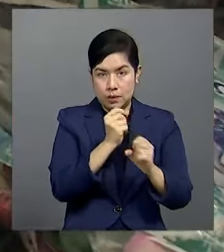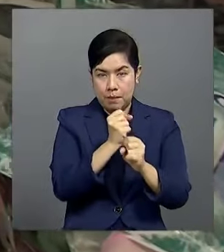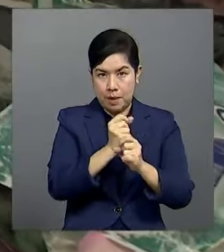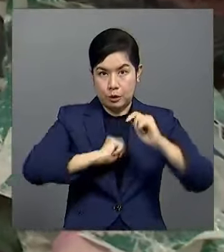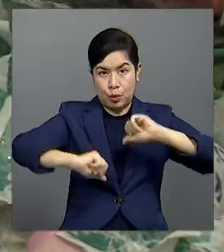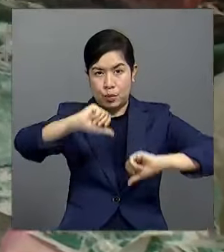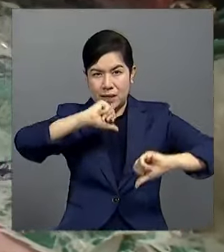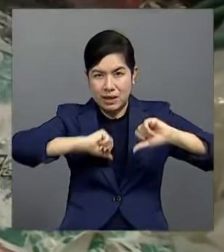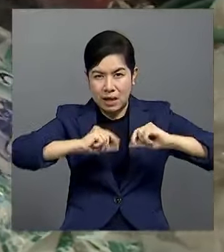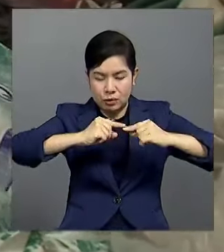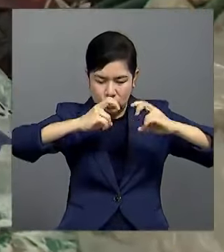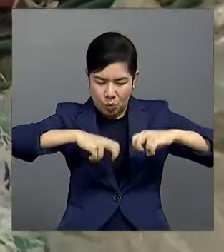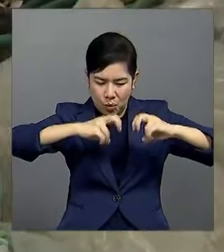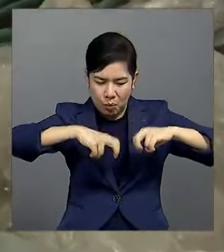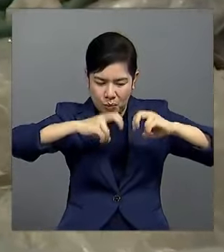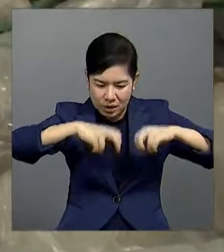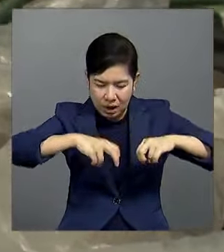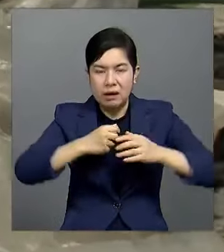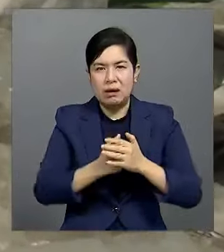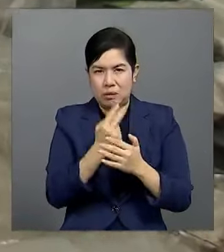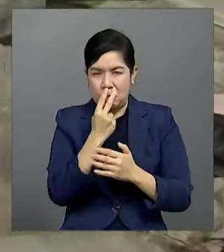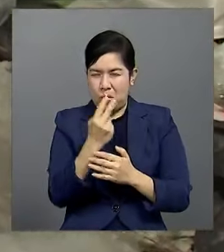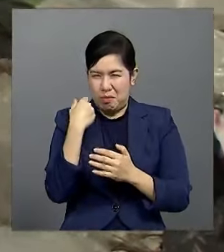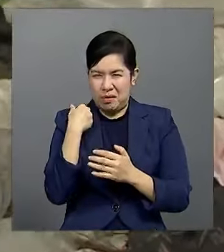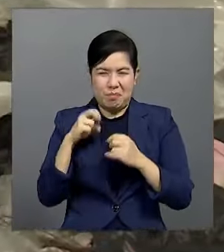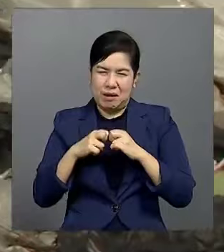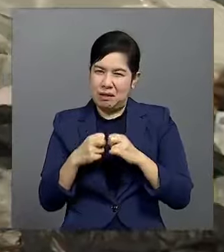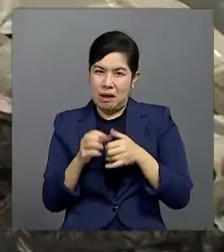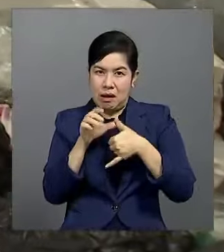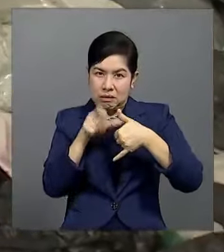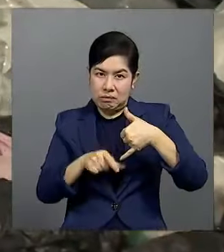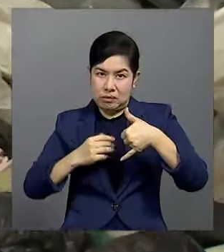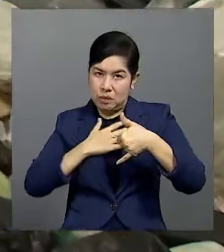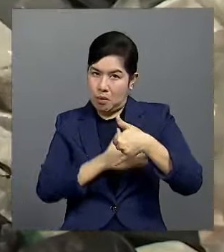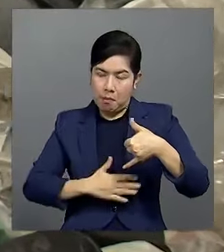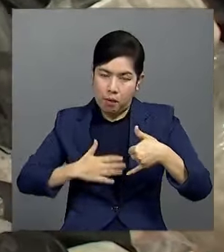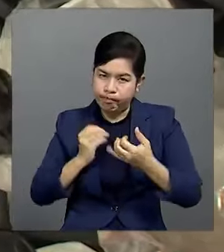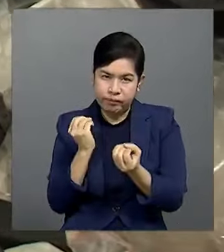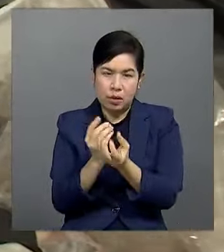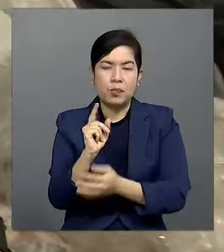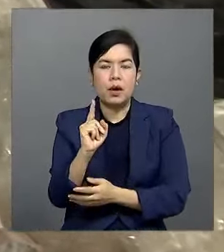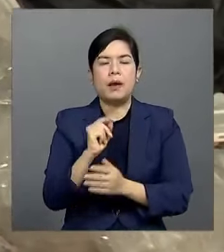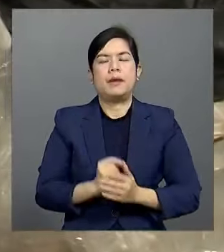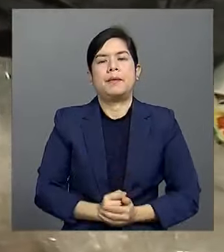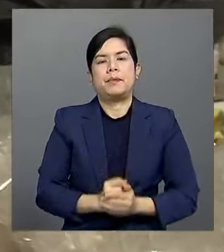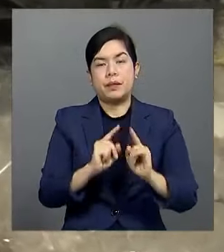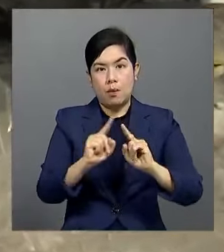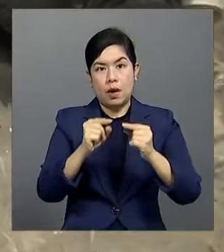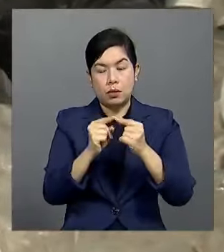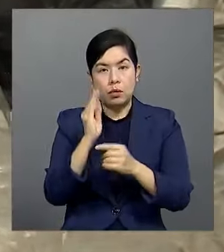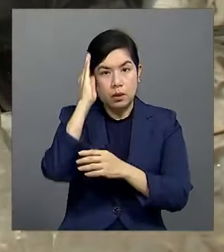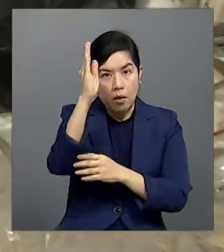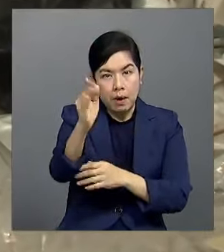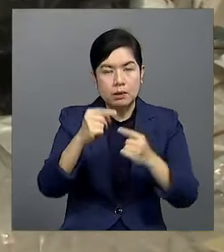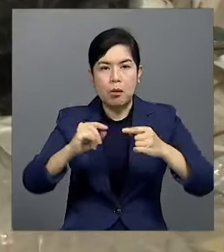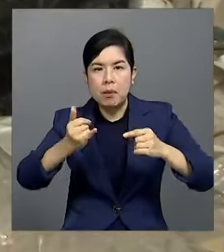จ็บกับเราในส่วนไหนยังไงบ้างแต่มีการทดลองว่าก็คือมันอาจจะส่งผลต่อเรื่องของการเกิดมะเร็งเพิ่มขึ้นนะคะเราจะ